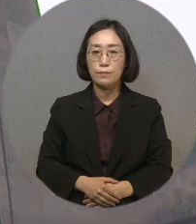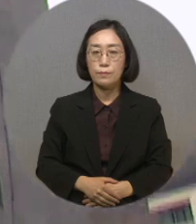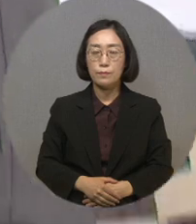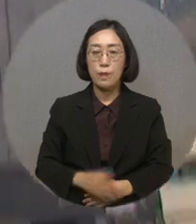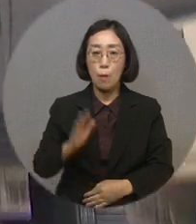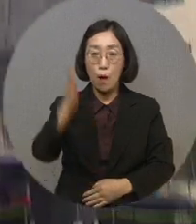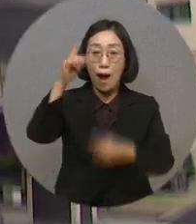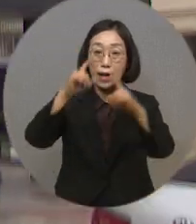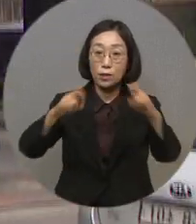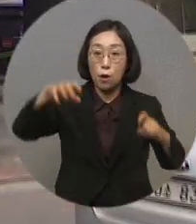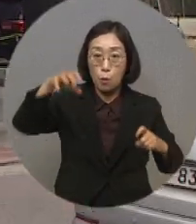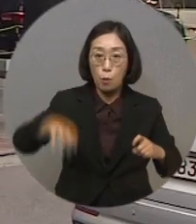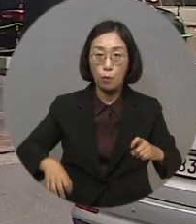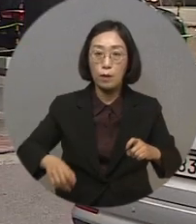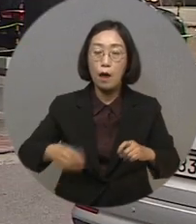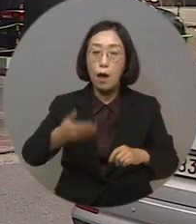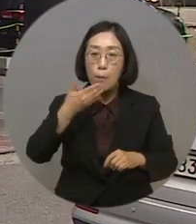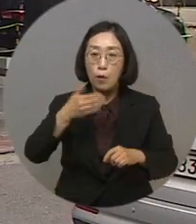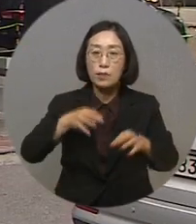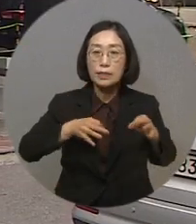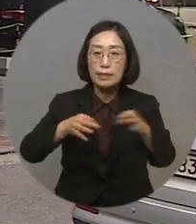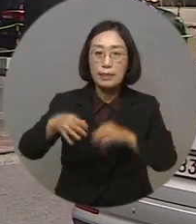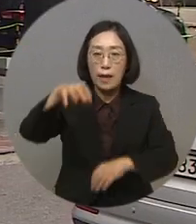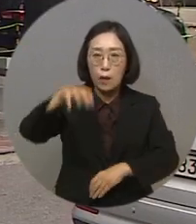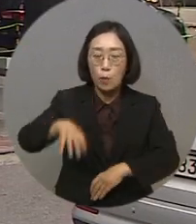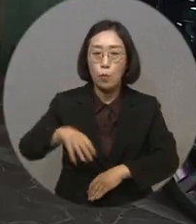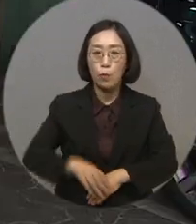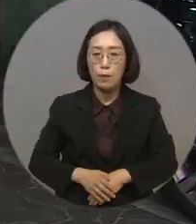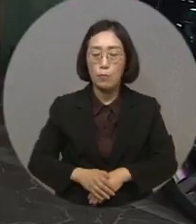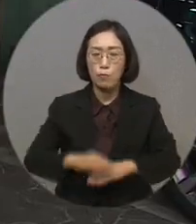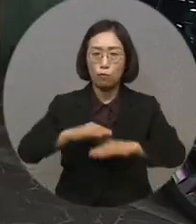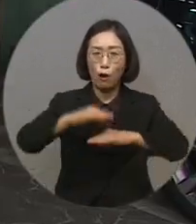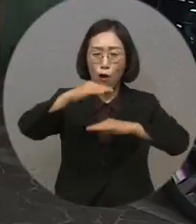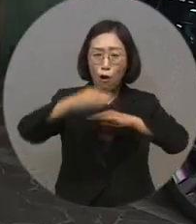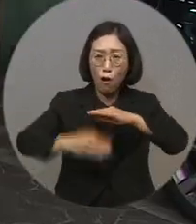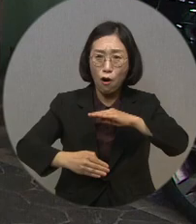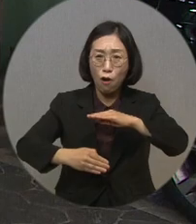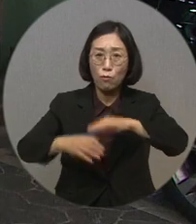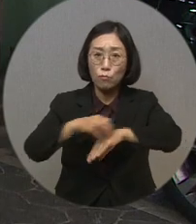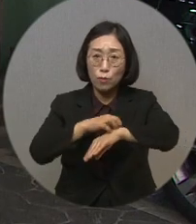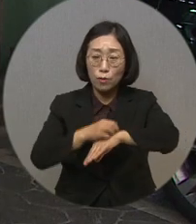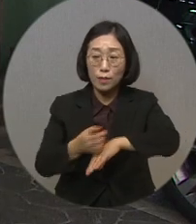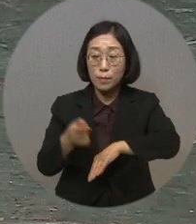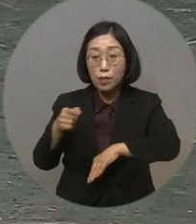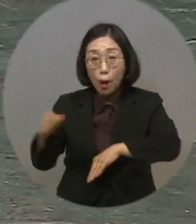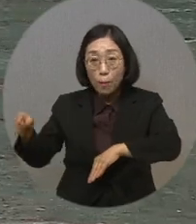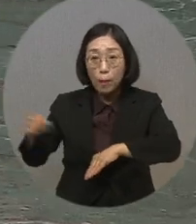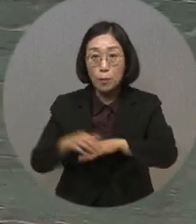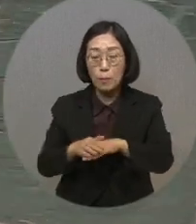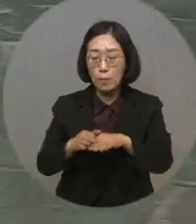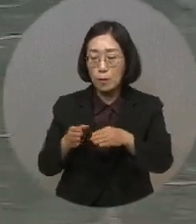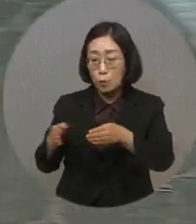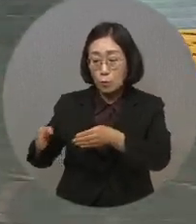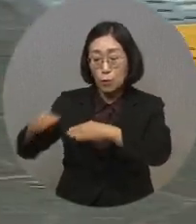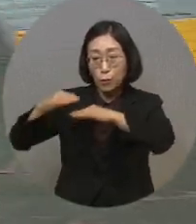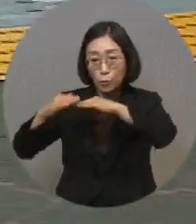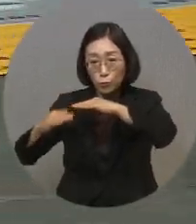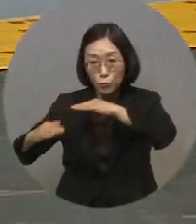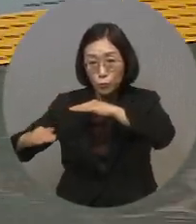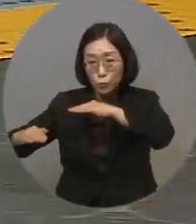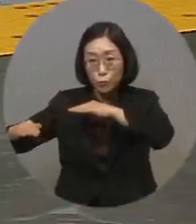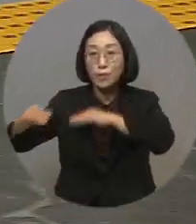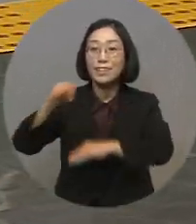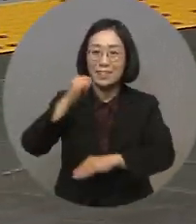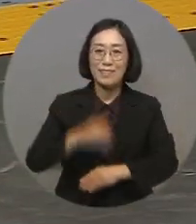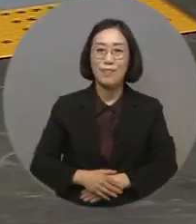화성시에 위치한 한 식당. 입구에 턱이 있어 들어가기 어렵게 보이지만 옆으로 고개를 돌려보면 작은